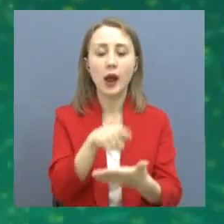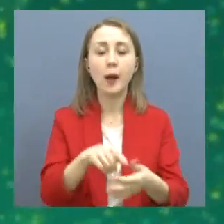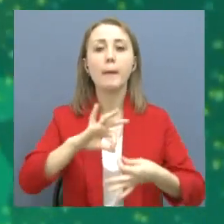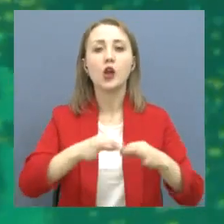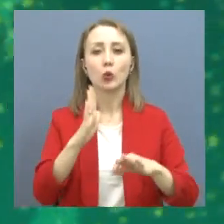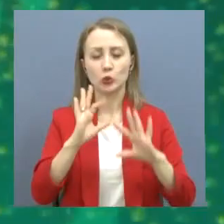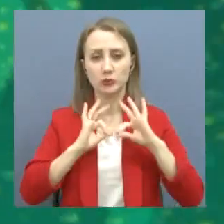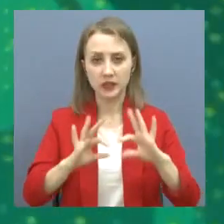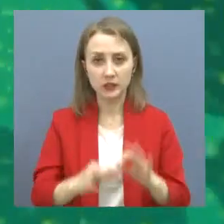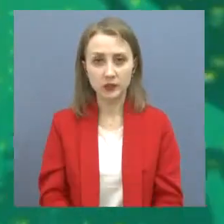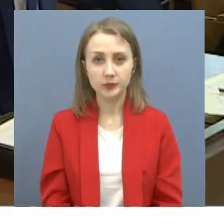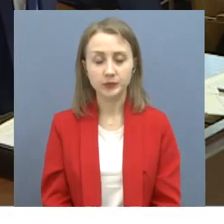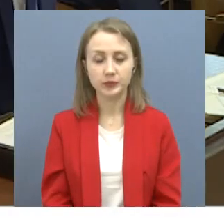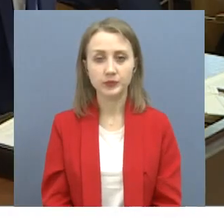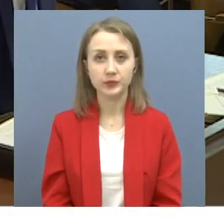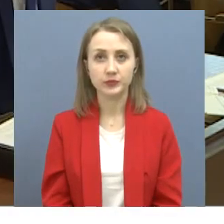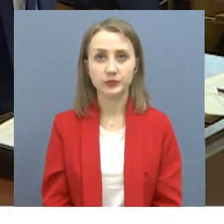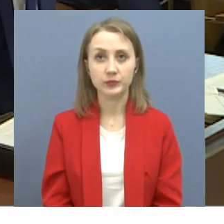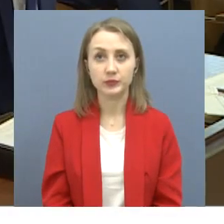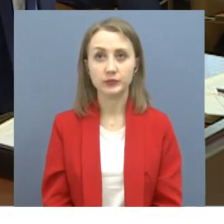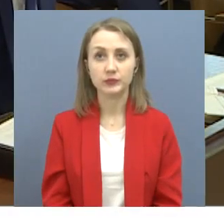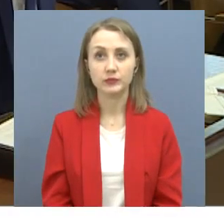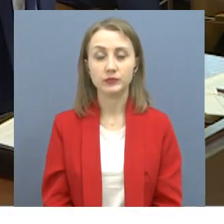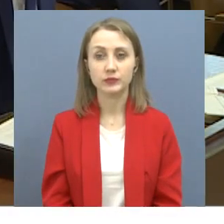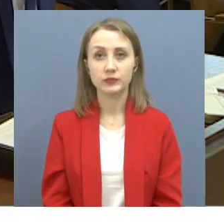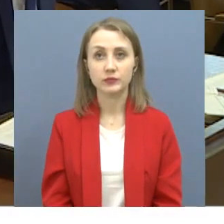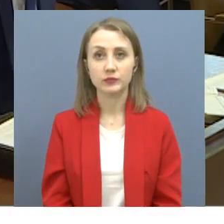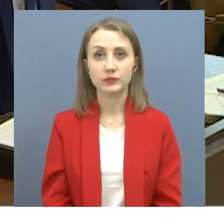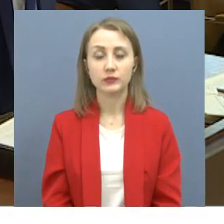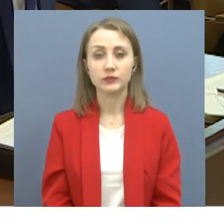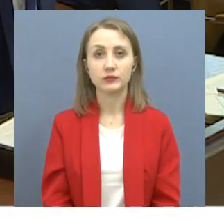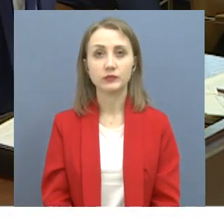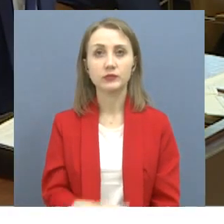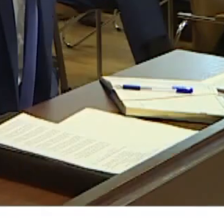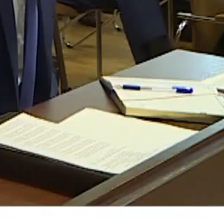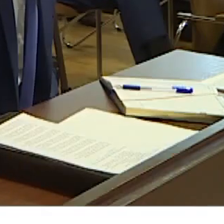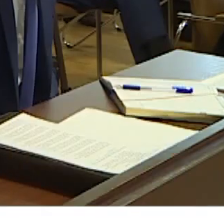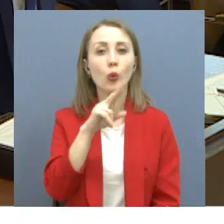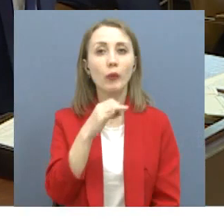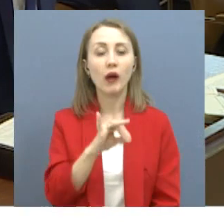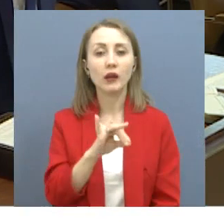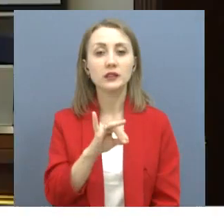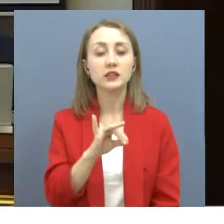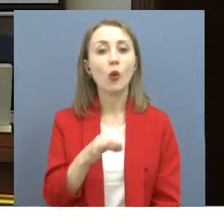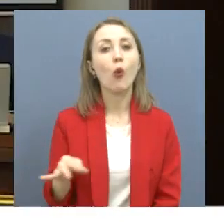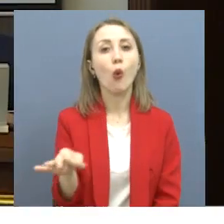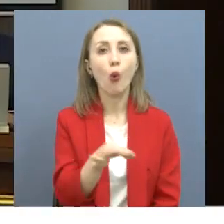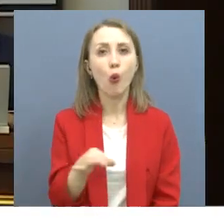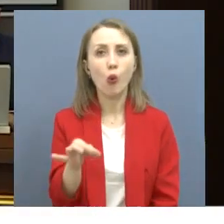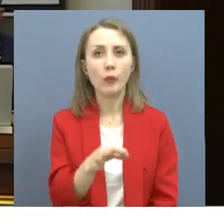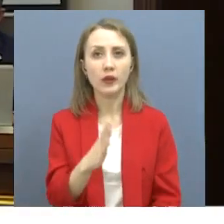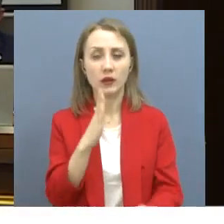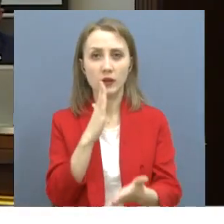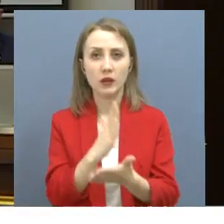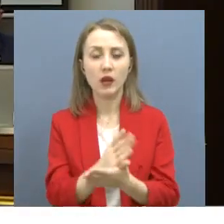коллеги Жамал Габдуллиной. В Урумкайском сельском округе при срыве кровли 200 квадратов на Москве тоже ролевка